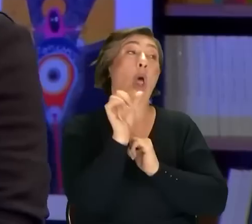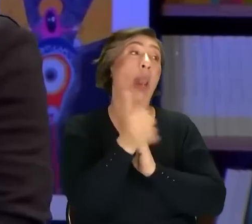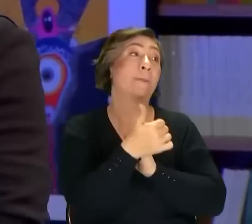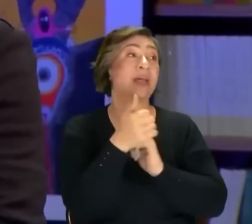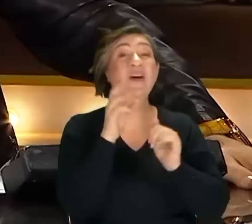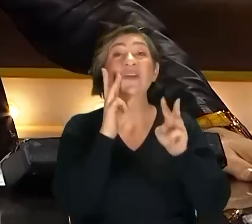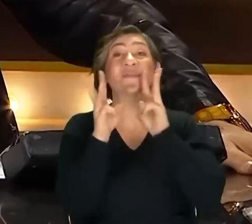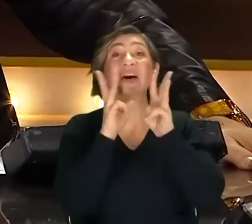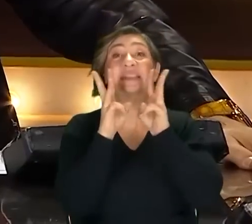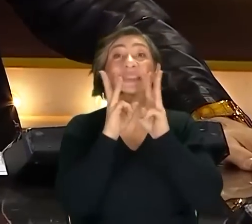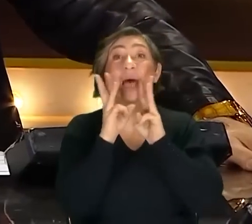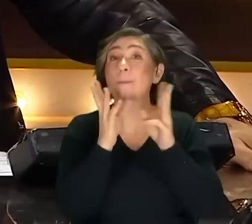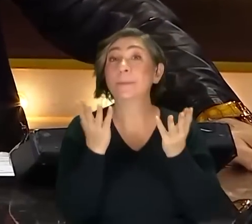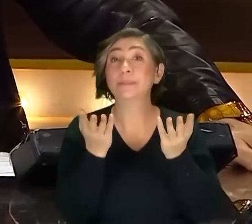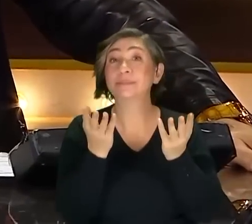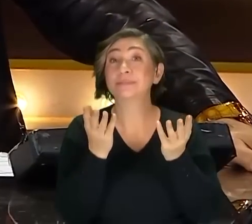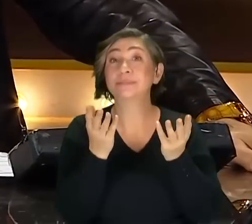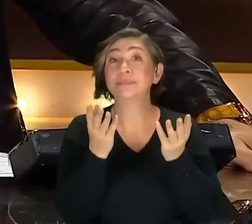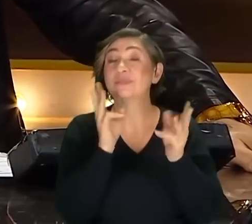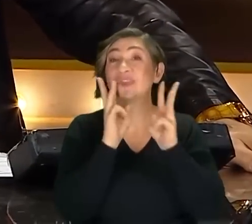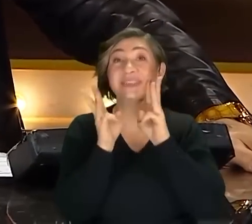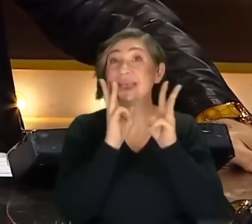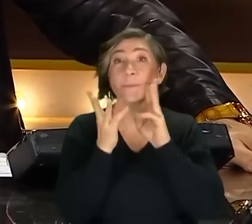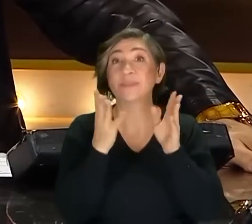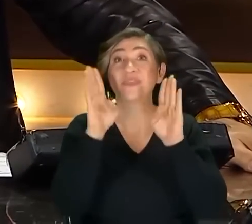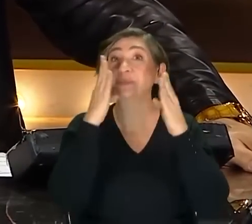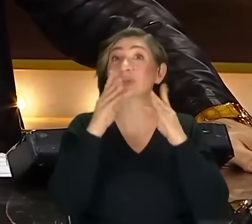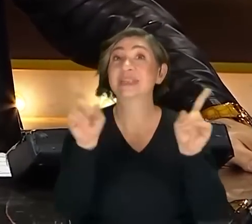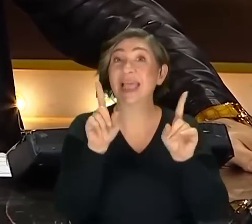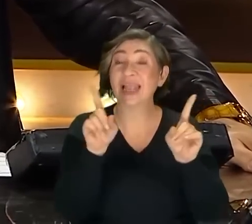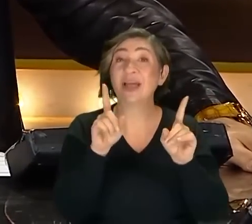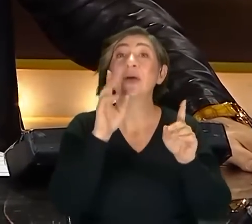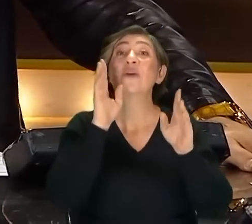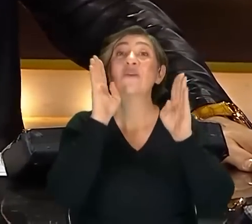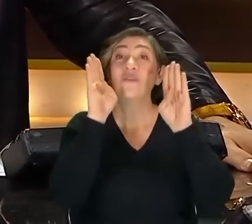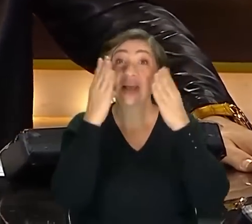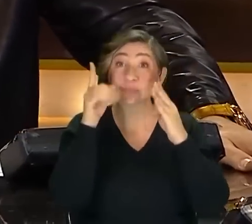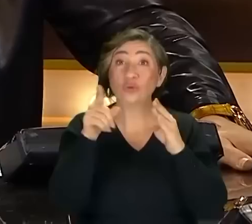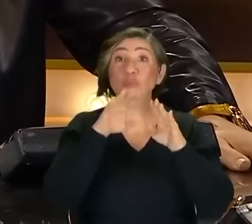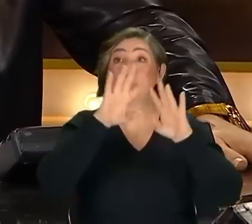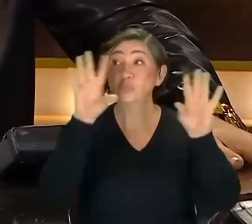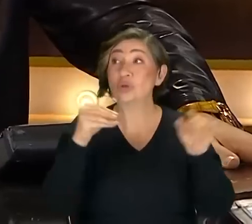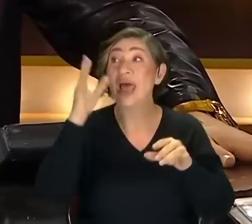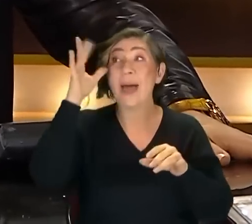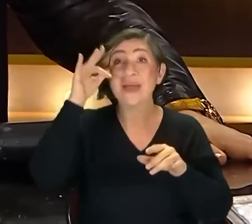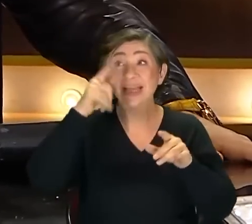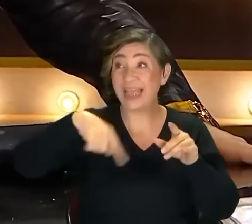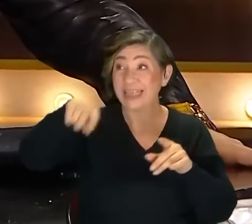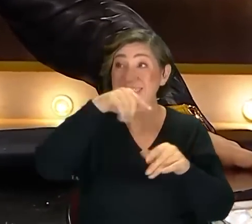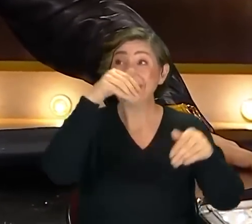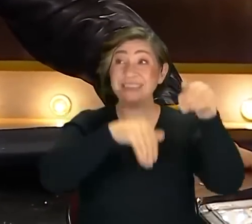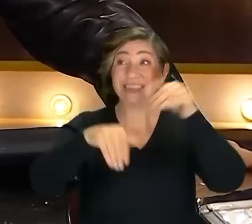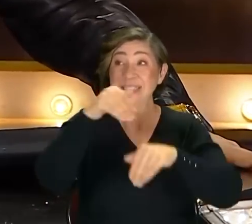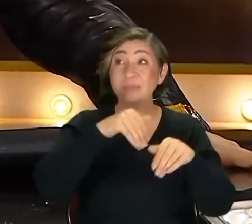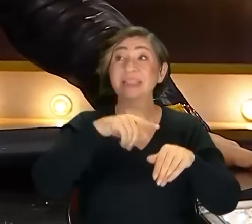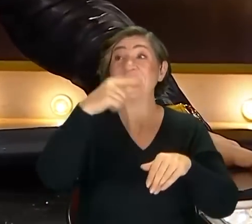peki, depresyona WhatsApp, girenler WhatsApp, var falan. WhatsApp, aslında mesele Facebook değil. Mesele Facebook'un bütün Amerika Birleşik Devletleri